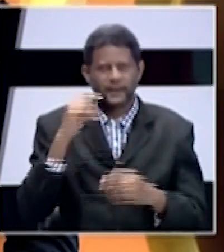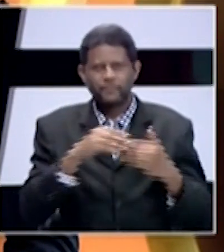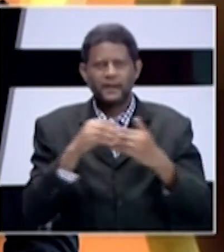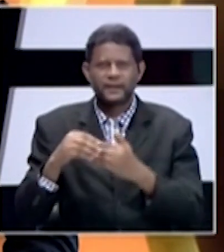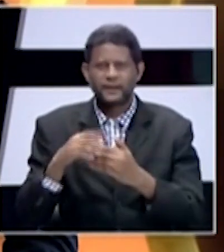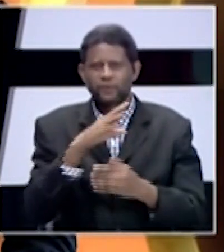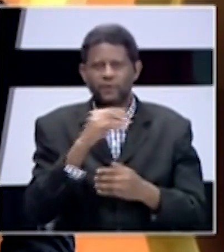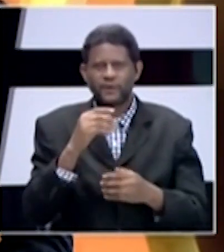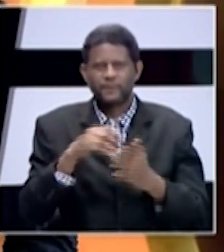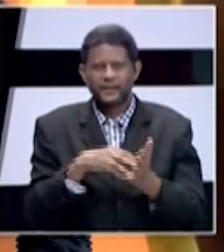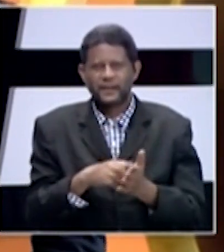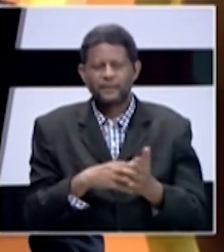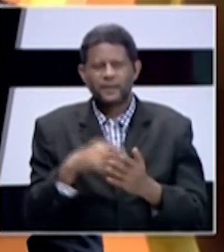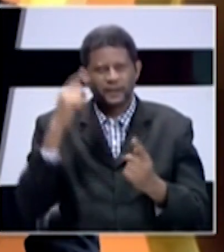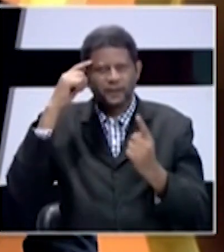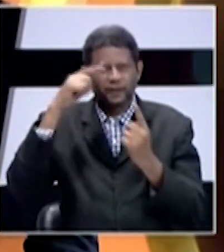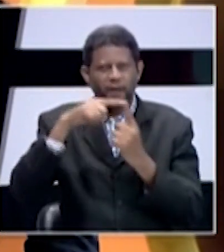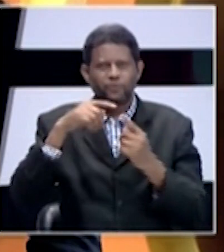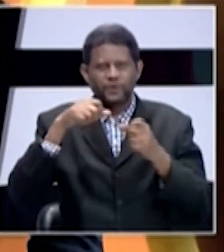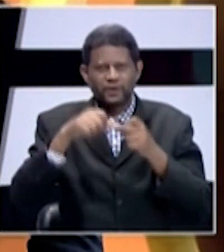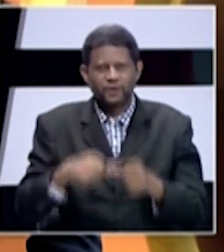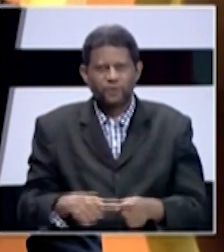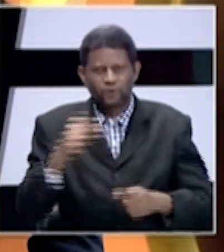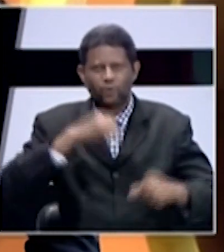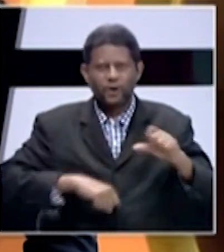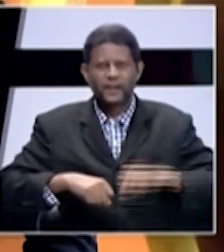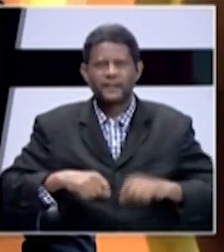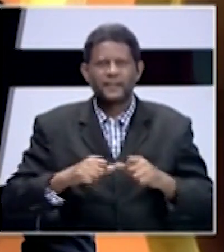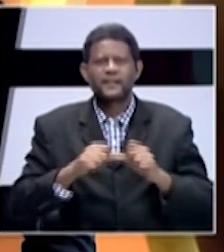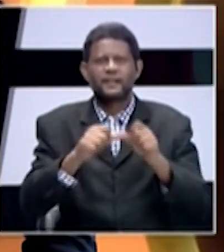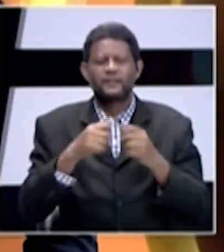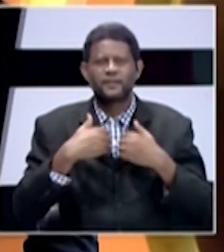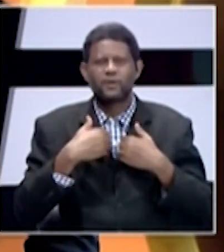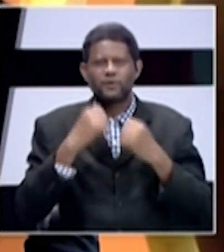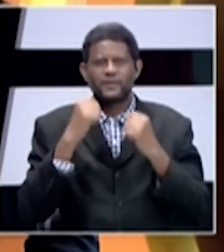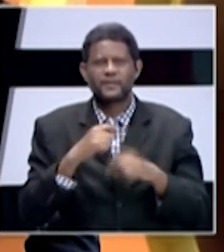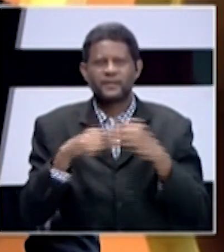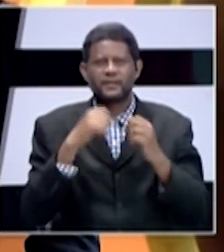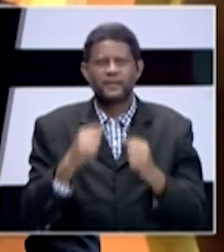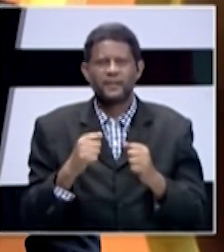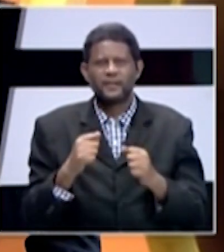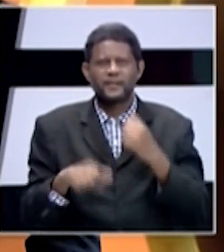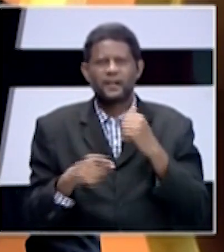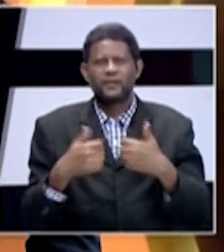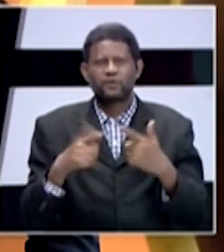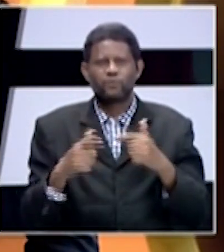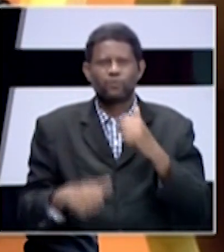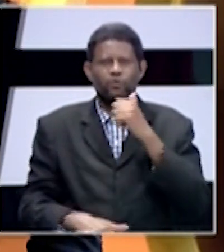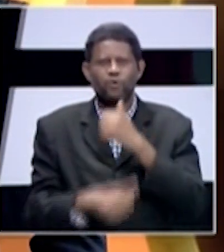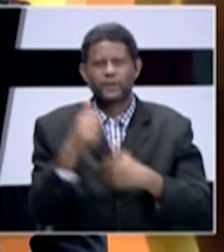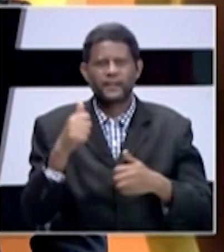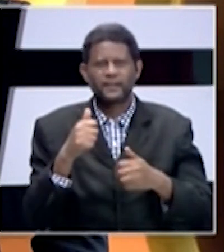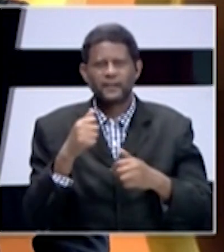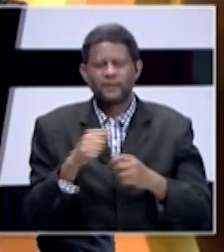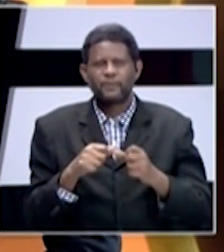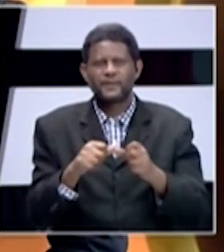مرحيناتون مدخام كإلا موزوز أنحو شرحتاتون كتانت كإلو أمسلا زخير زقات مبدوهتات بممكات لمعات